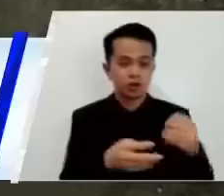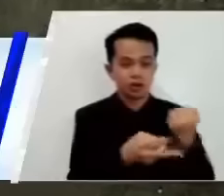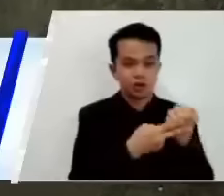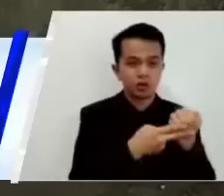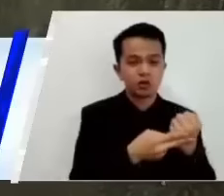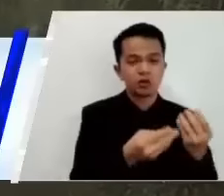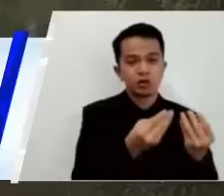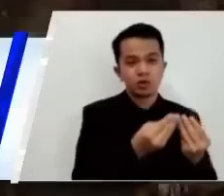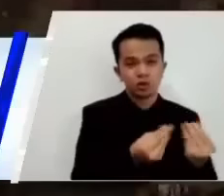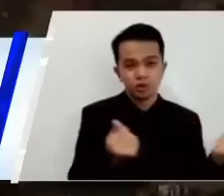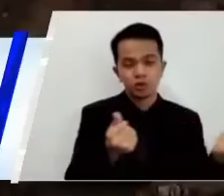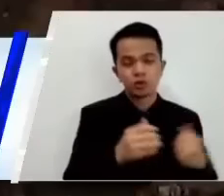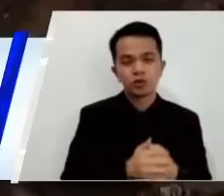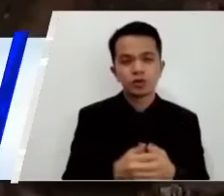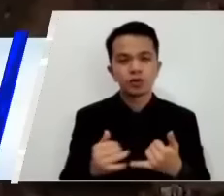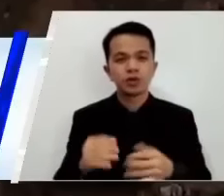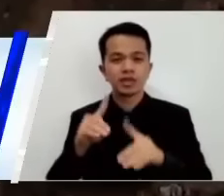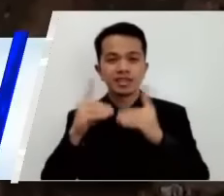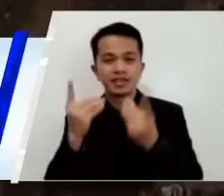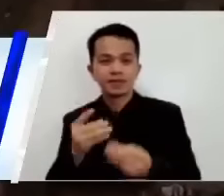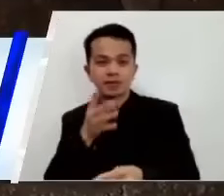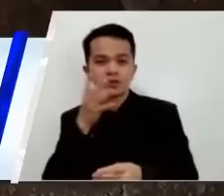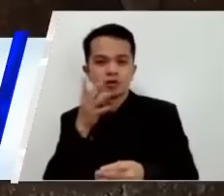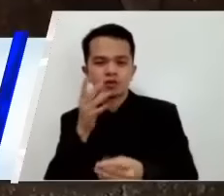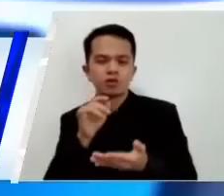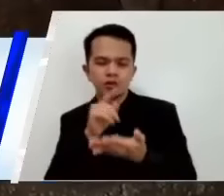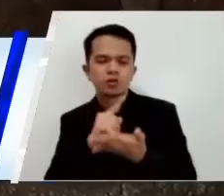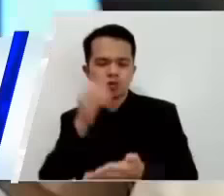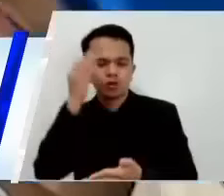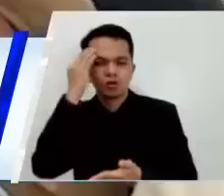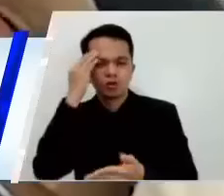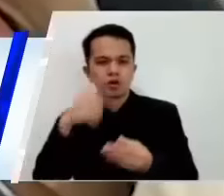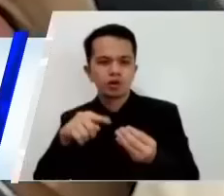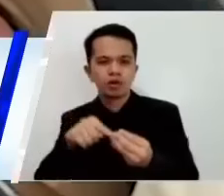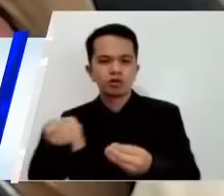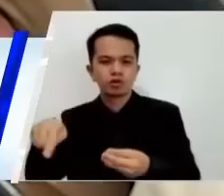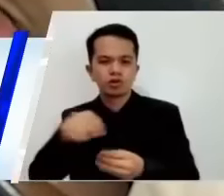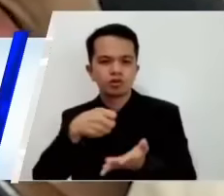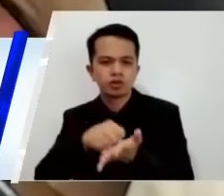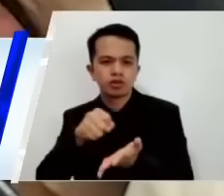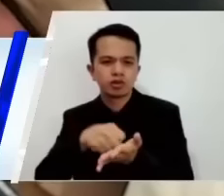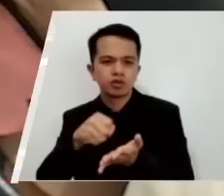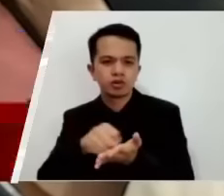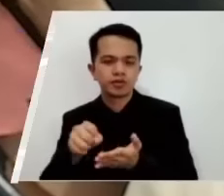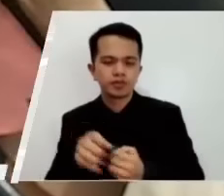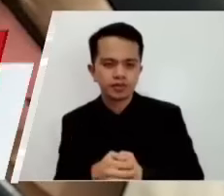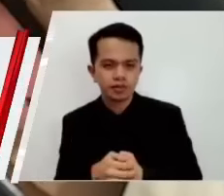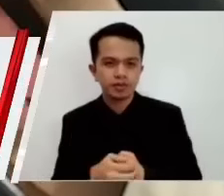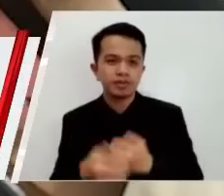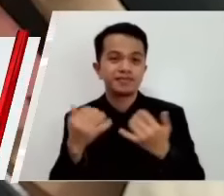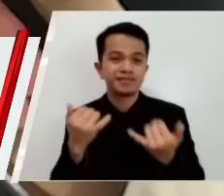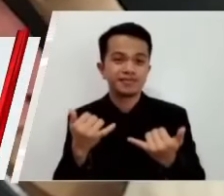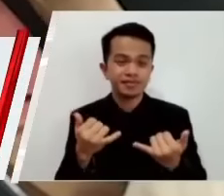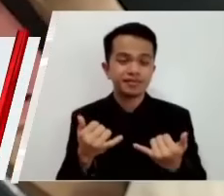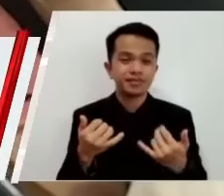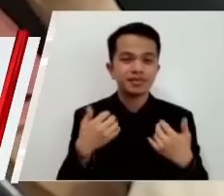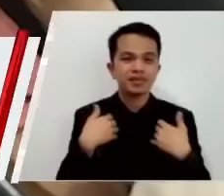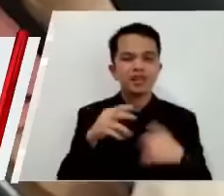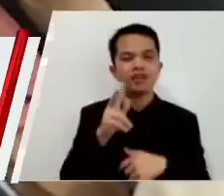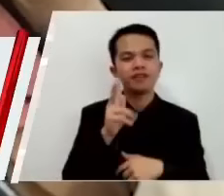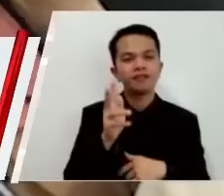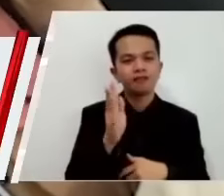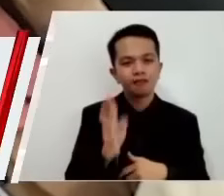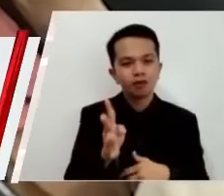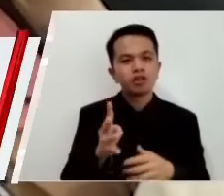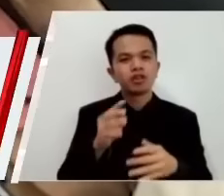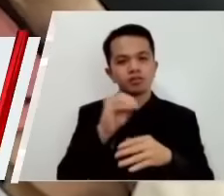ng Department of Agriculture ang epekto ng El Nino sa mga hog raisers. Right now, we're importing 40% ng corn. So gusto